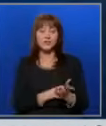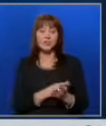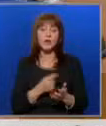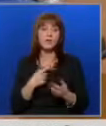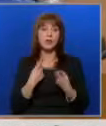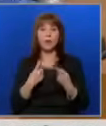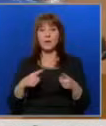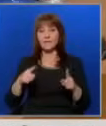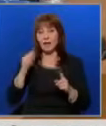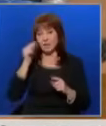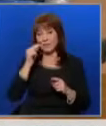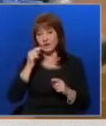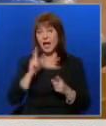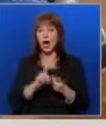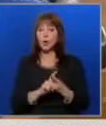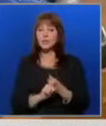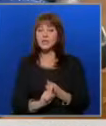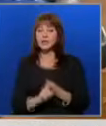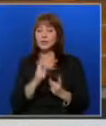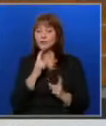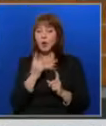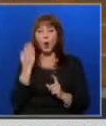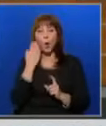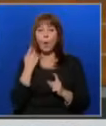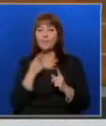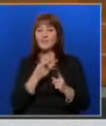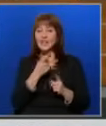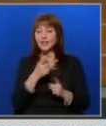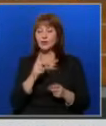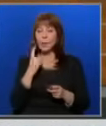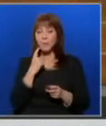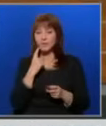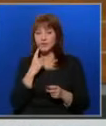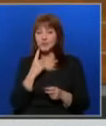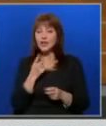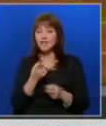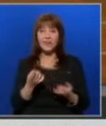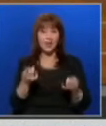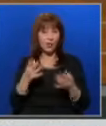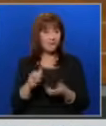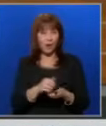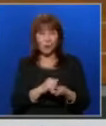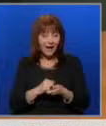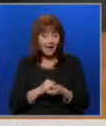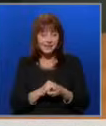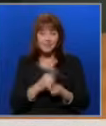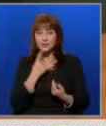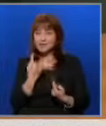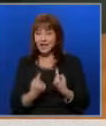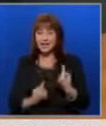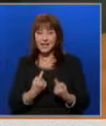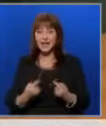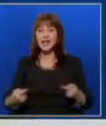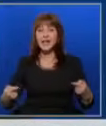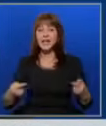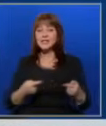управляваме страната. Костадинов коментира и обвинението на Бойко Борисов, че Възраждане и ППДБ са нова коалиция, защото са играли заедно срещу